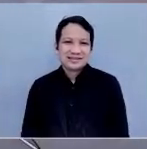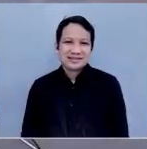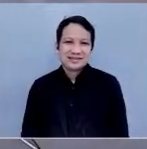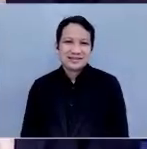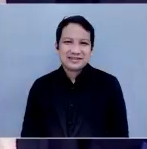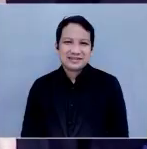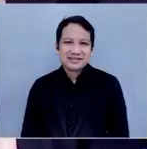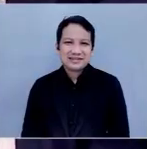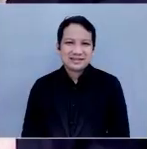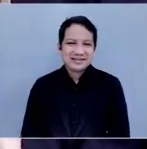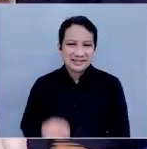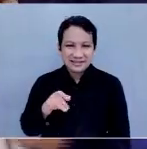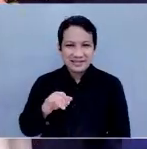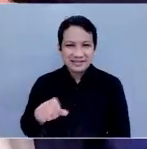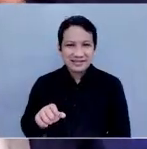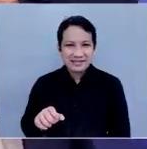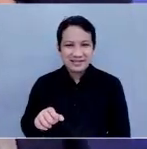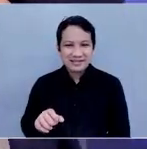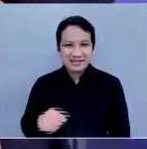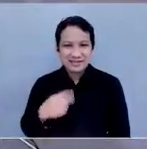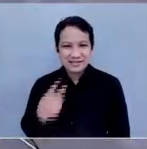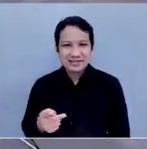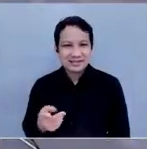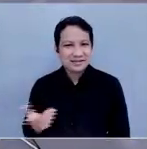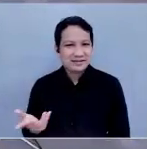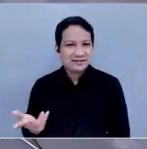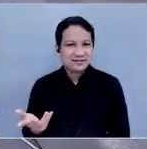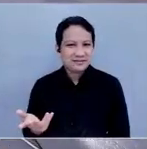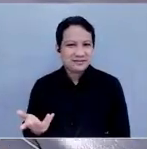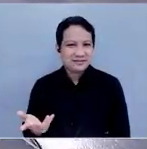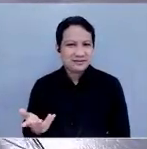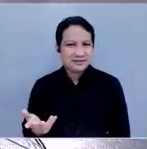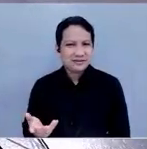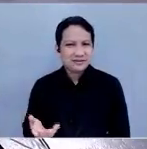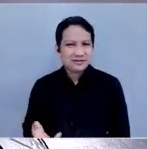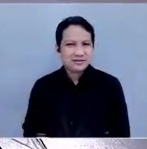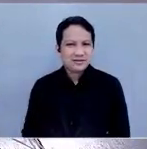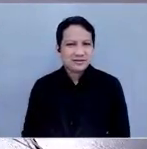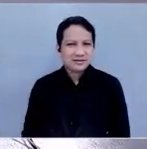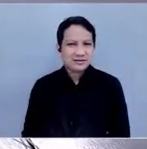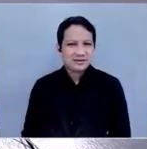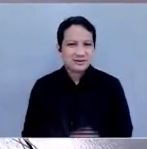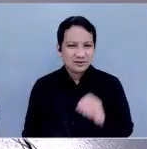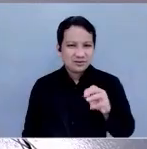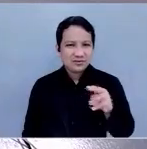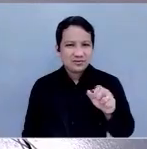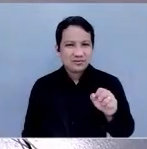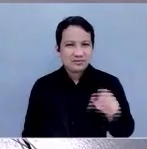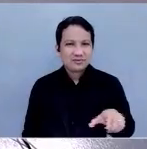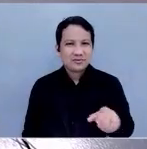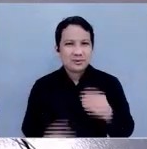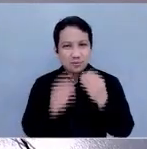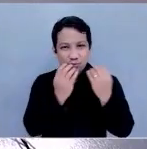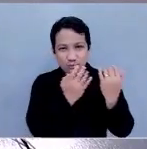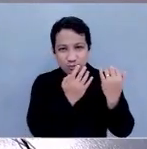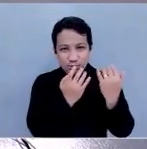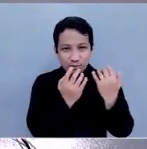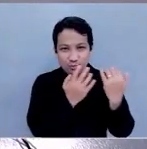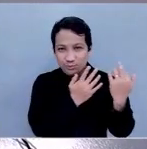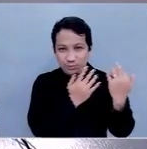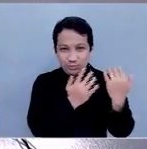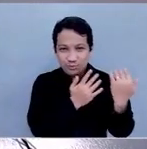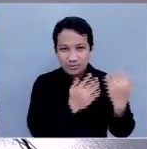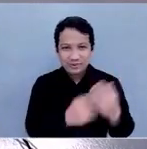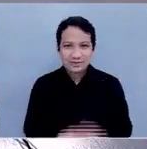ba? Naging pero lead vocalist siya ng Foo Fighters. Ang nagpapaiba ng tunog ng Muni Muni, itong si Owen talaga eh. Yes. Yung kanyang flute. Yes, oh, po.